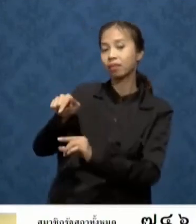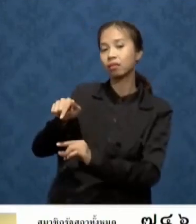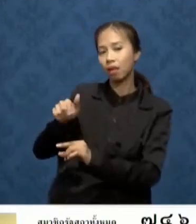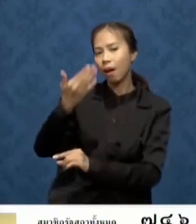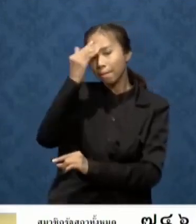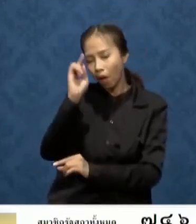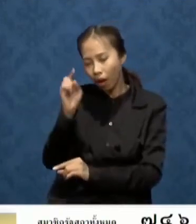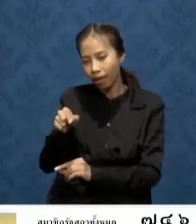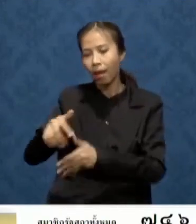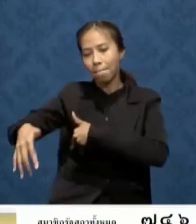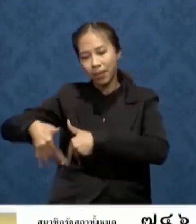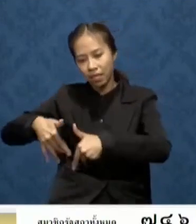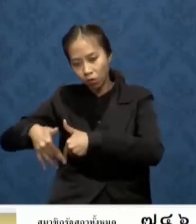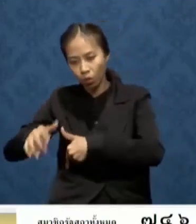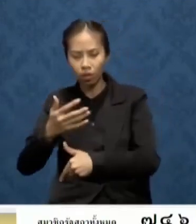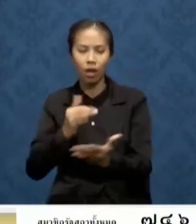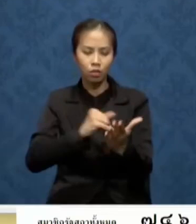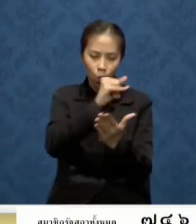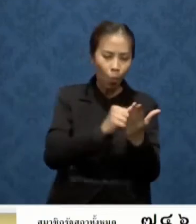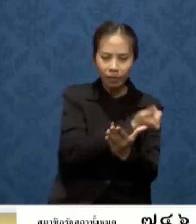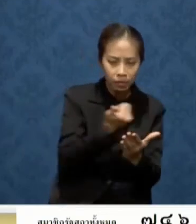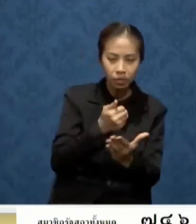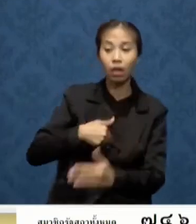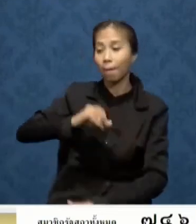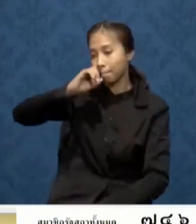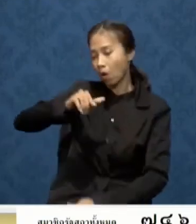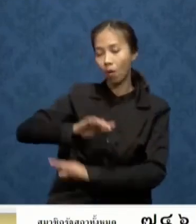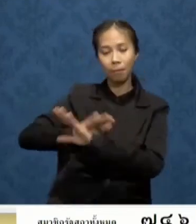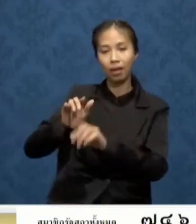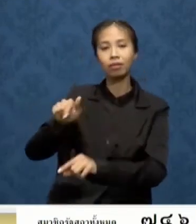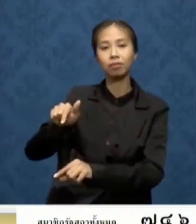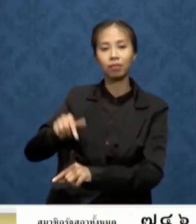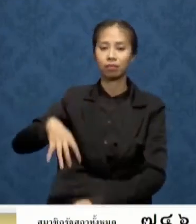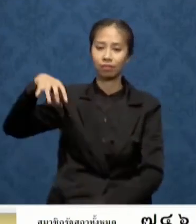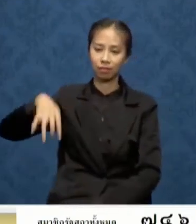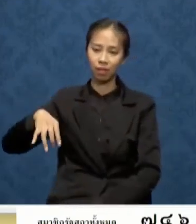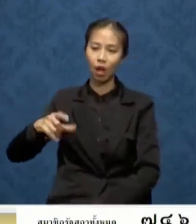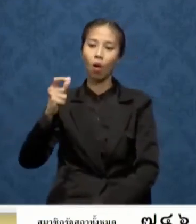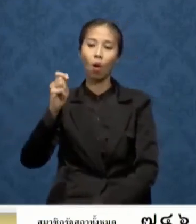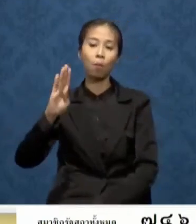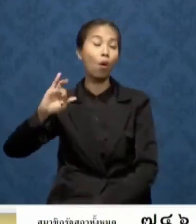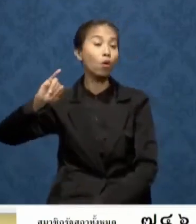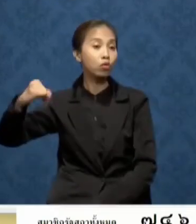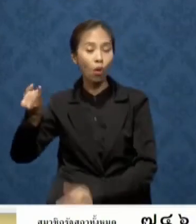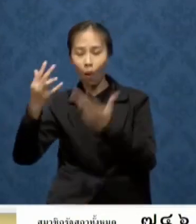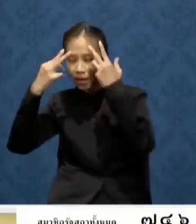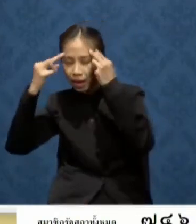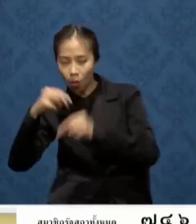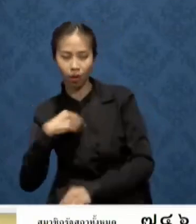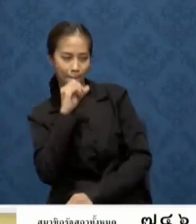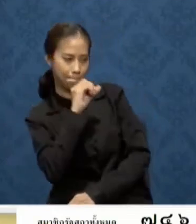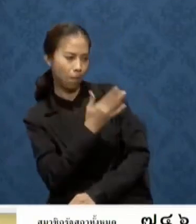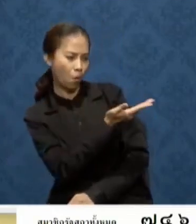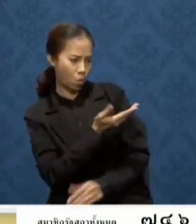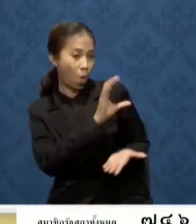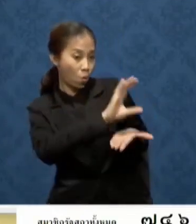ยากเห็นของประชาชนในที่อื่นท่านกล้าปฏิเศษนายกออบจออุดอนก็ขอใหท่านกลาปฏิเศษโครง